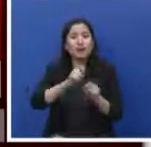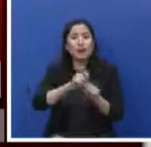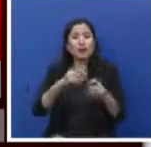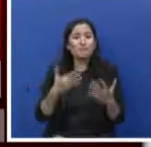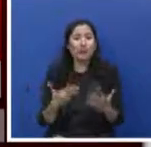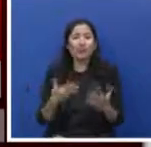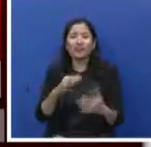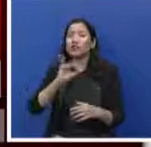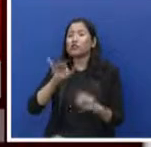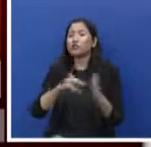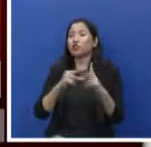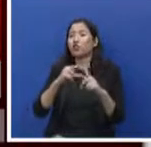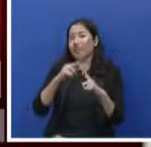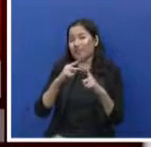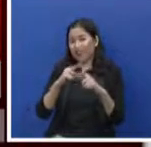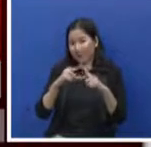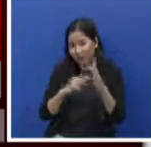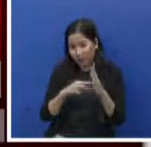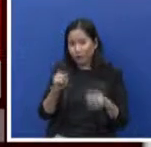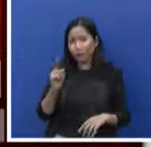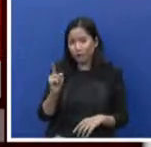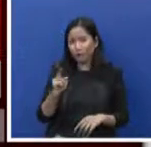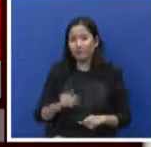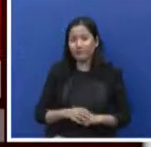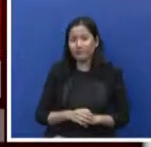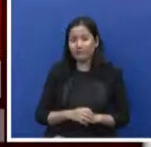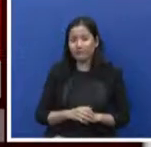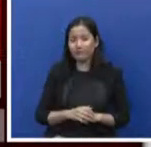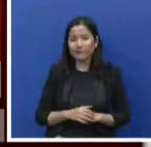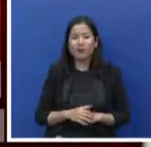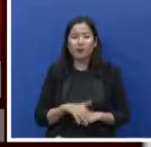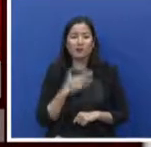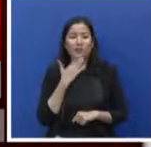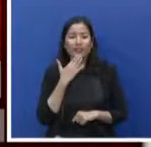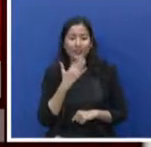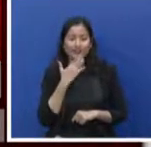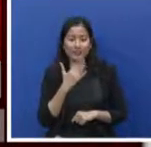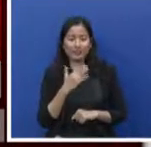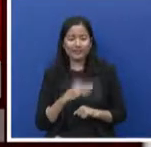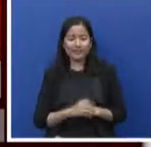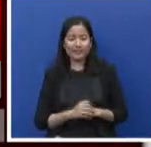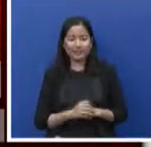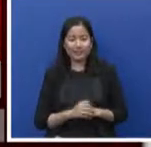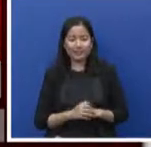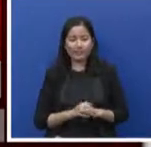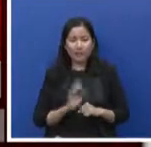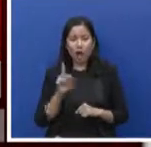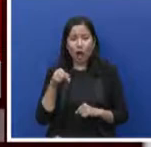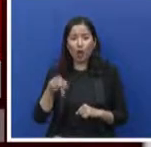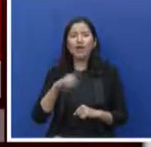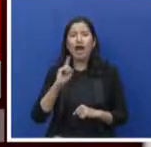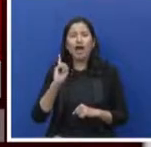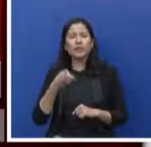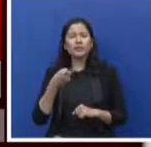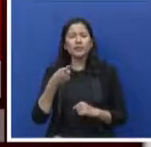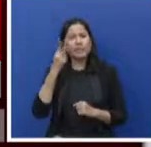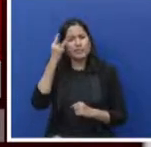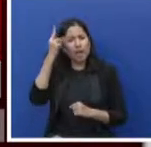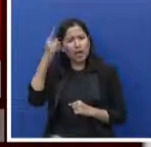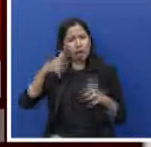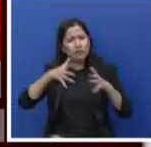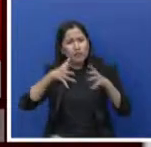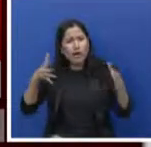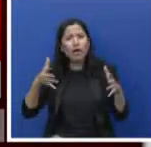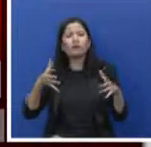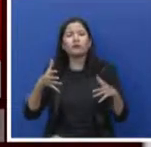untuk Bung Jonathan terlebih dahulu. Nah, terima kasih, Yona. Kalau dari sisi grand plan, kami